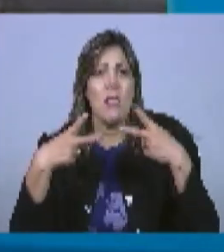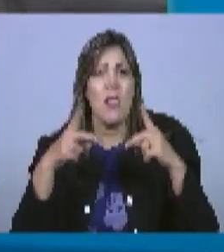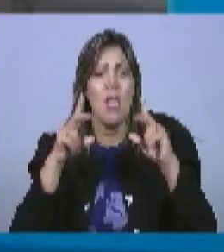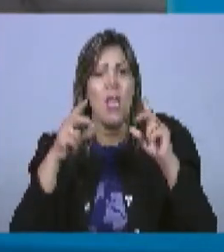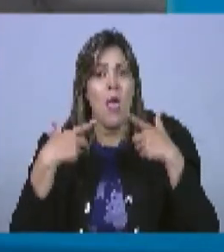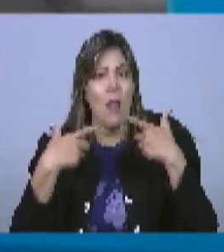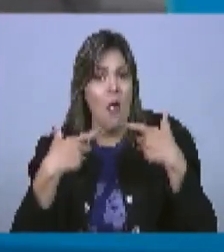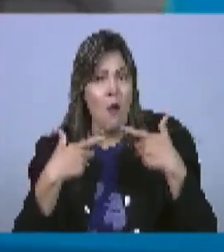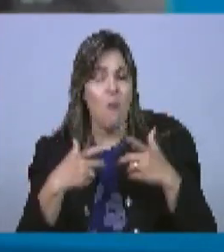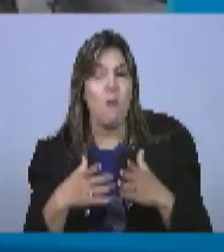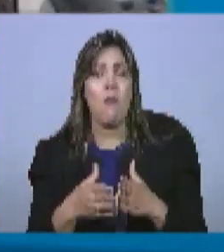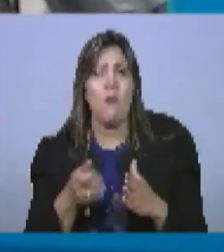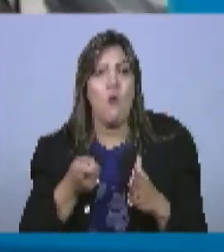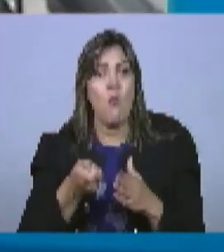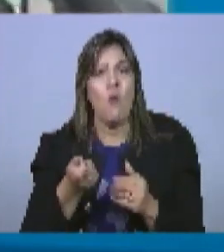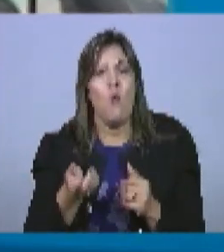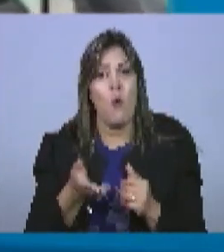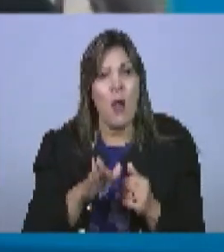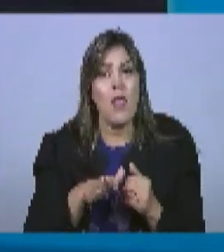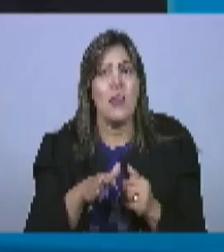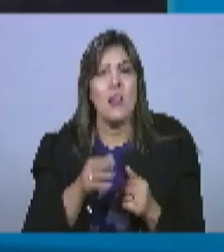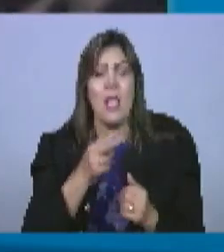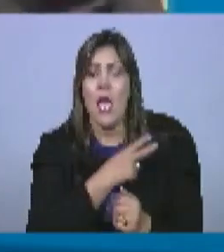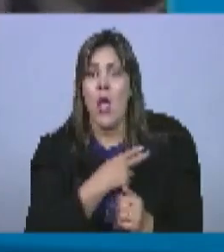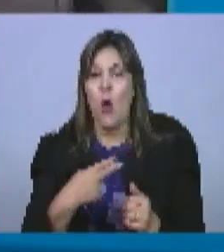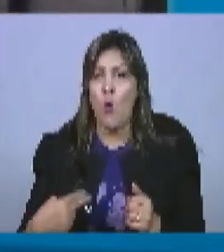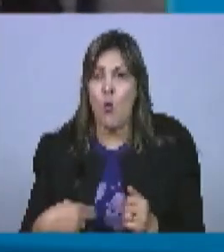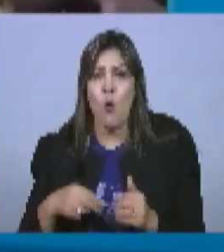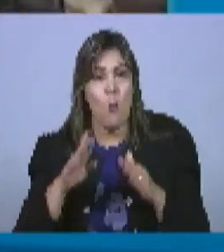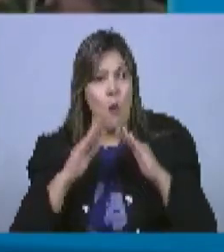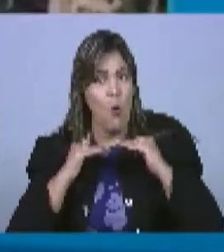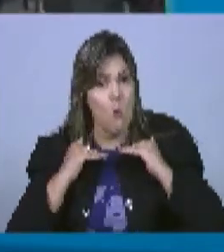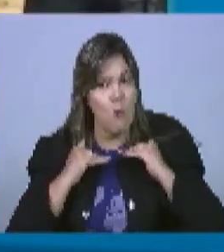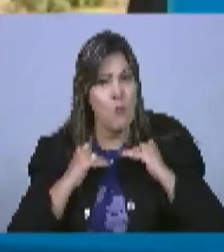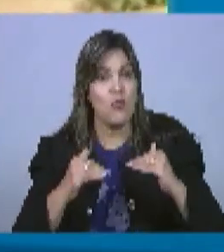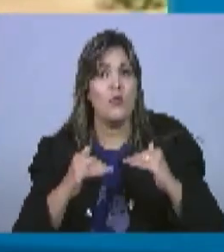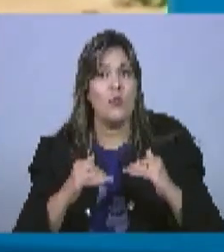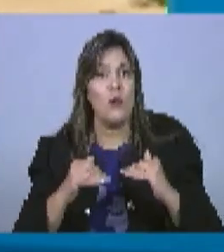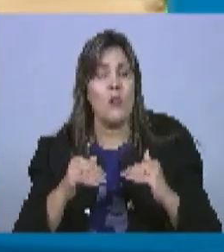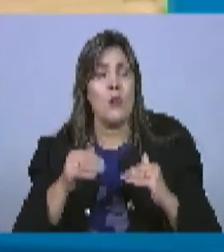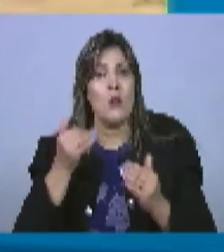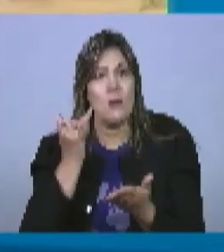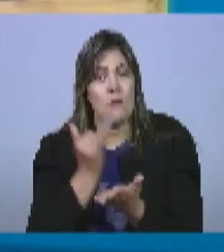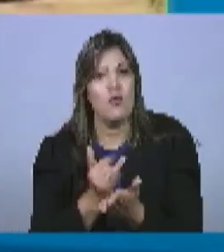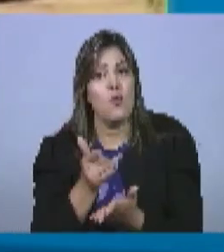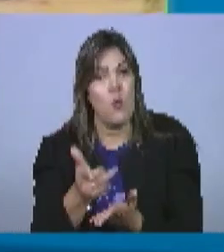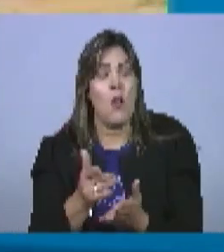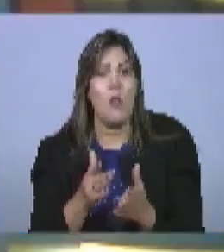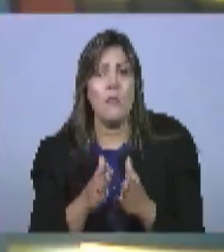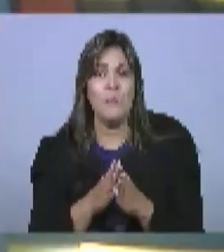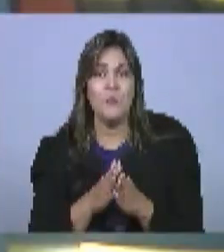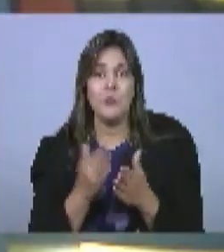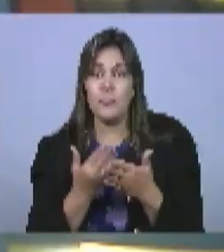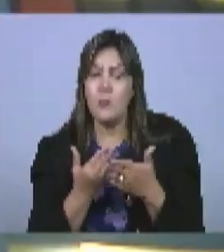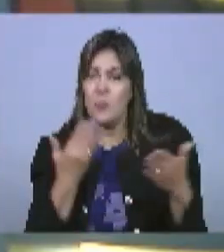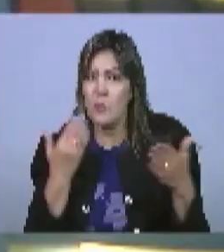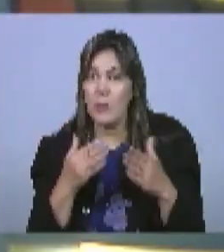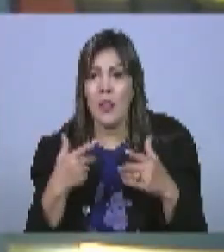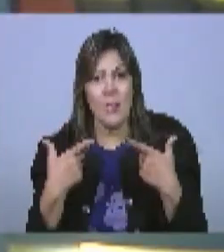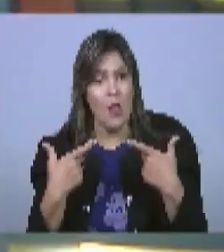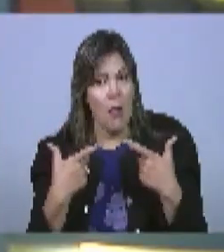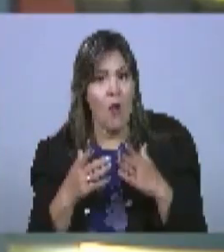مع مع ا وجود حكومه مستقره في السودان تدير احواله وتبعد عنه شبح